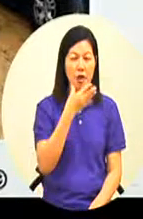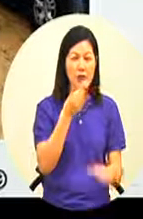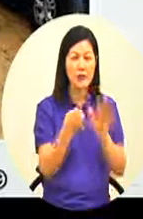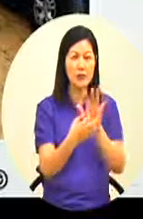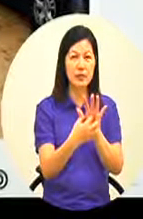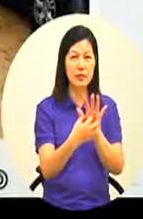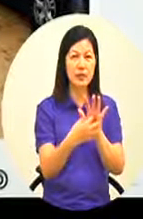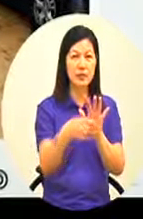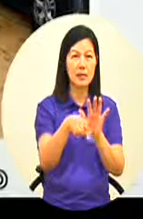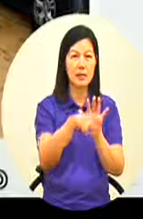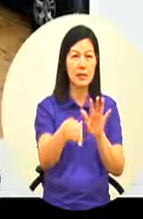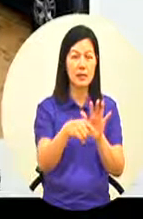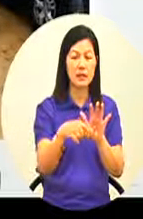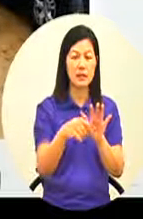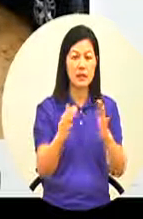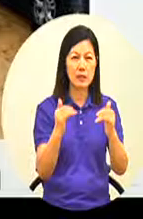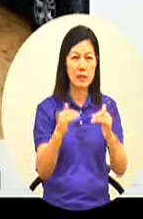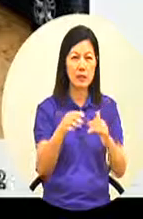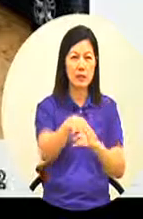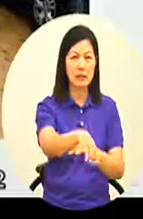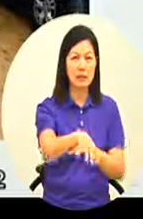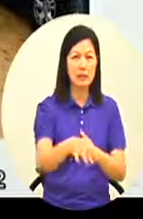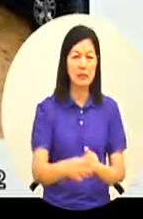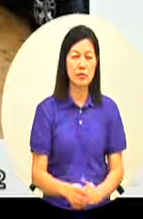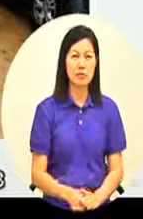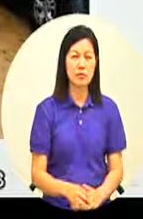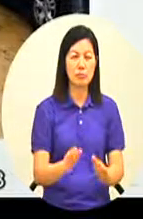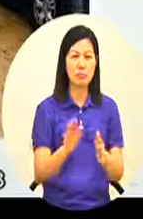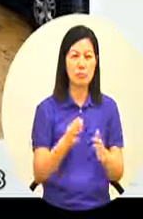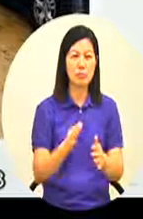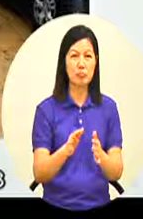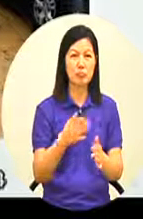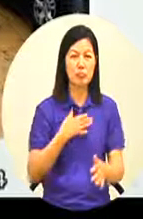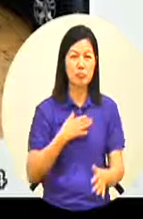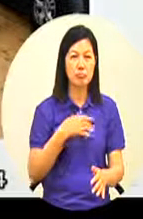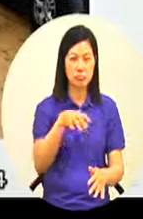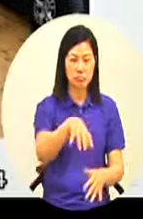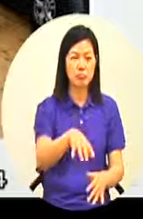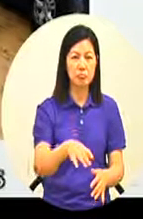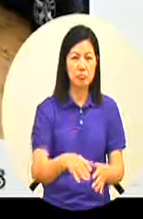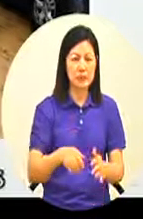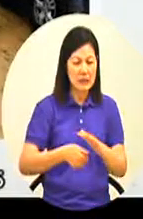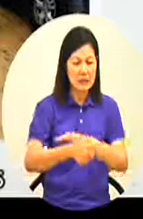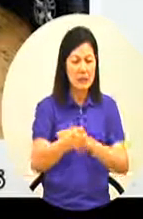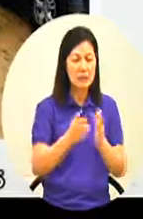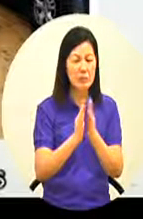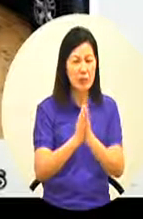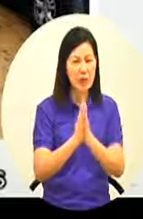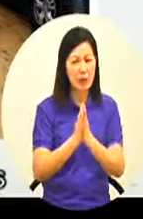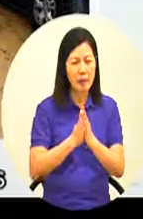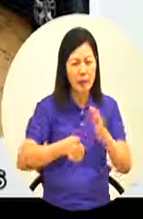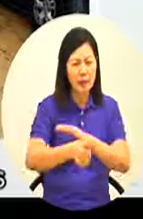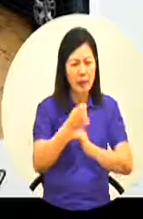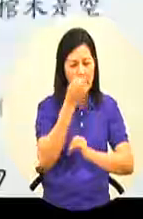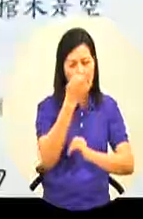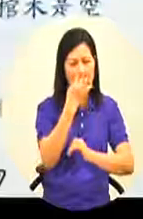个殡仪厅的前面啦吼，要走进去拜拜吼，无所在通去入去